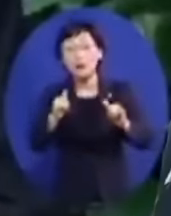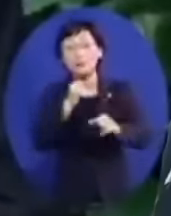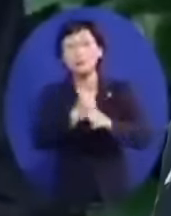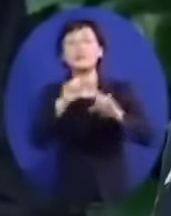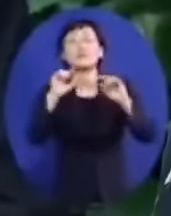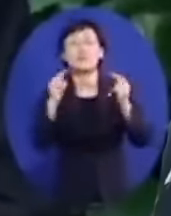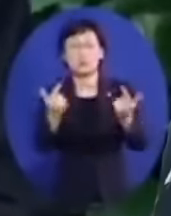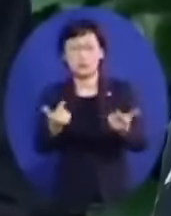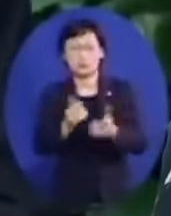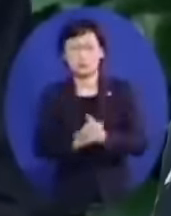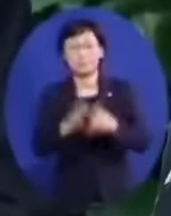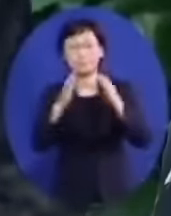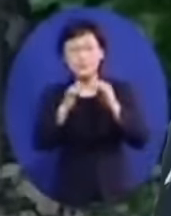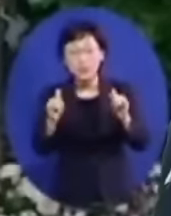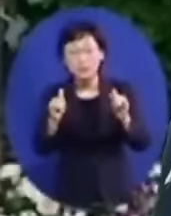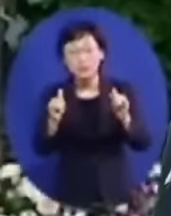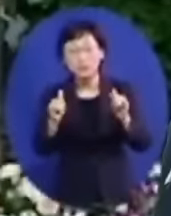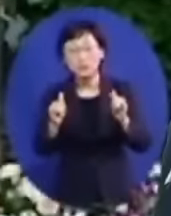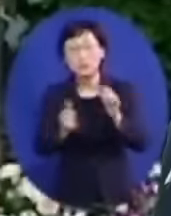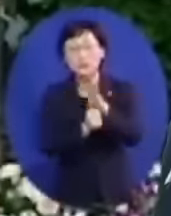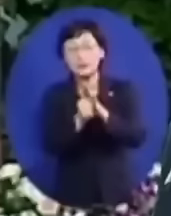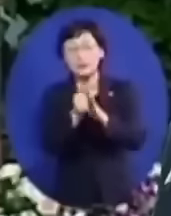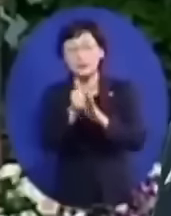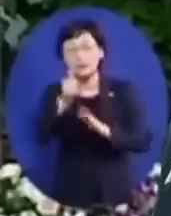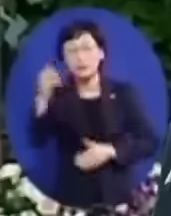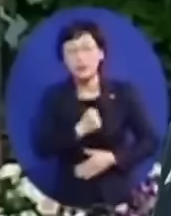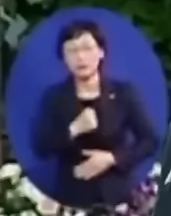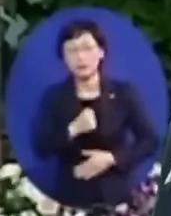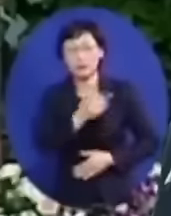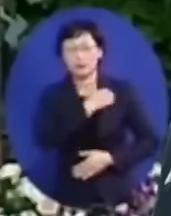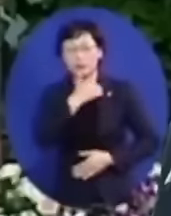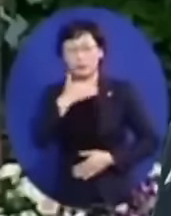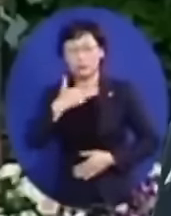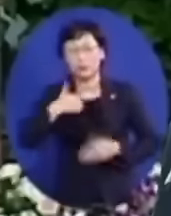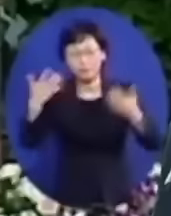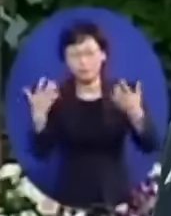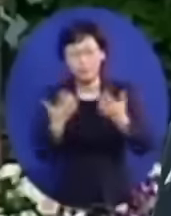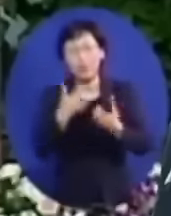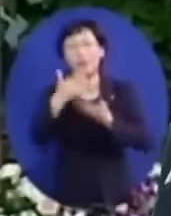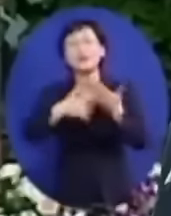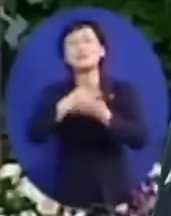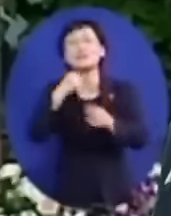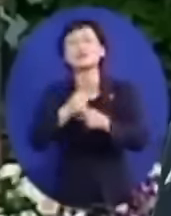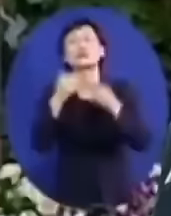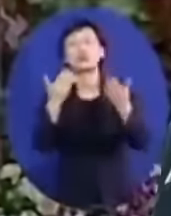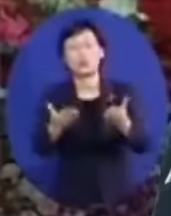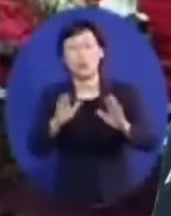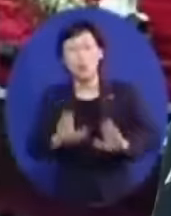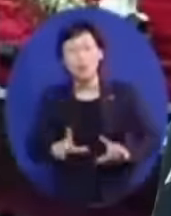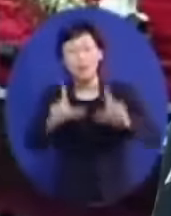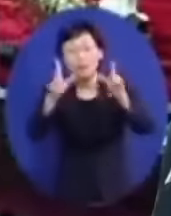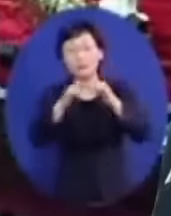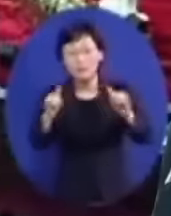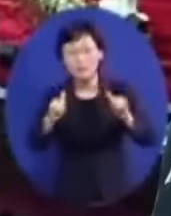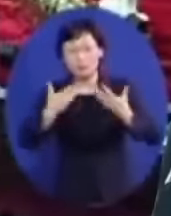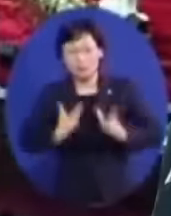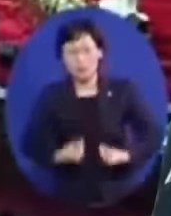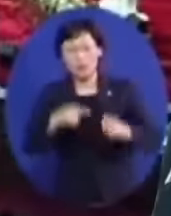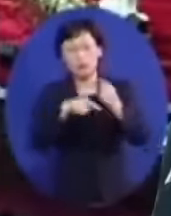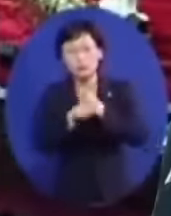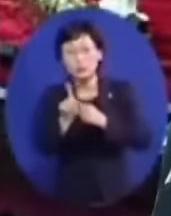않았습니다. 인간은 희망으로서 충만하게 하나님이 지었었습니다. 오늘날 사람들이 절망하는